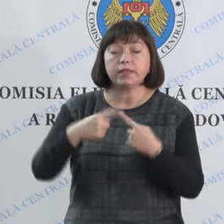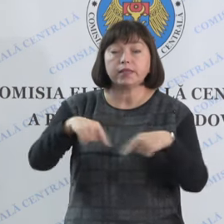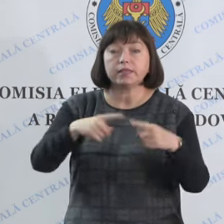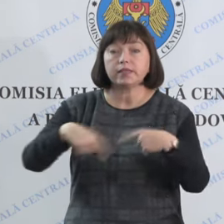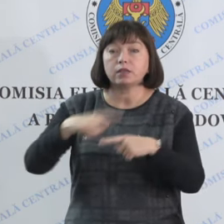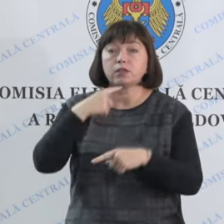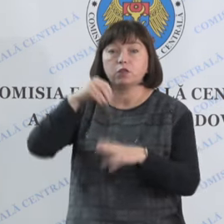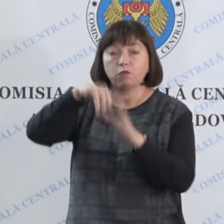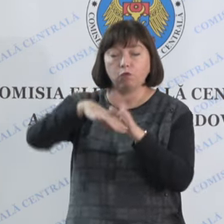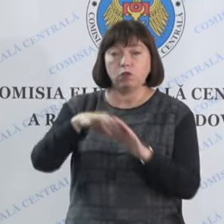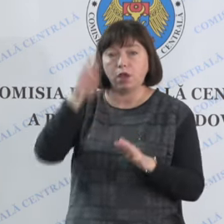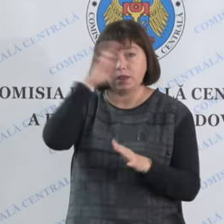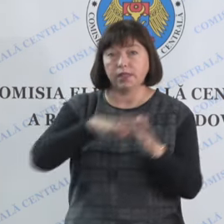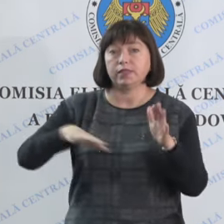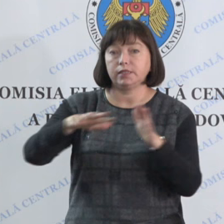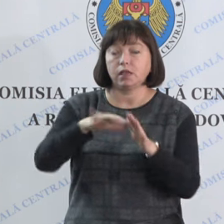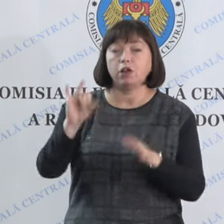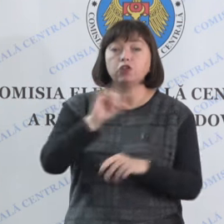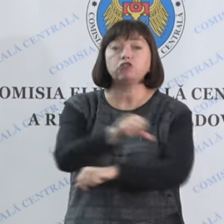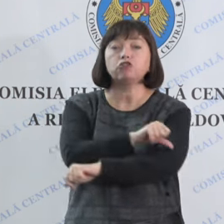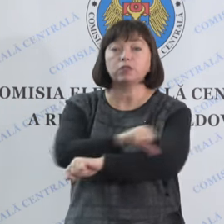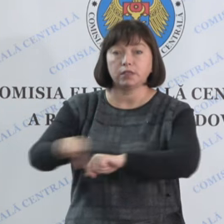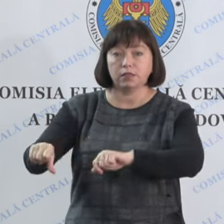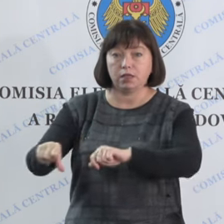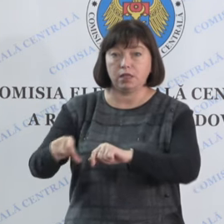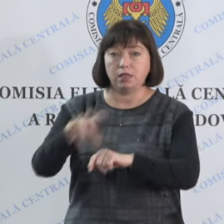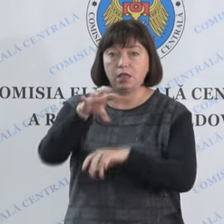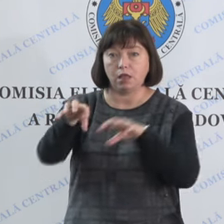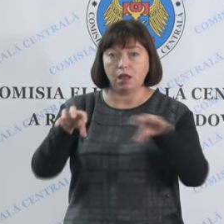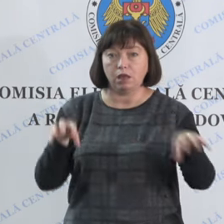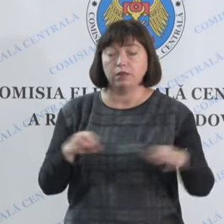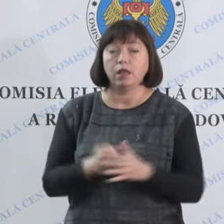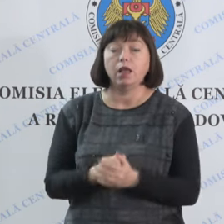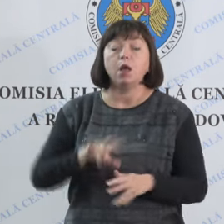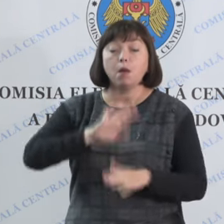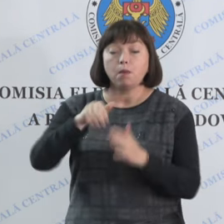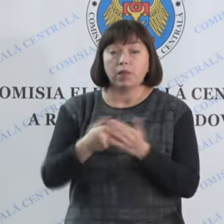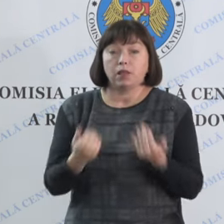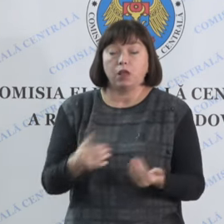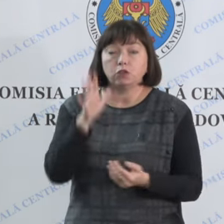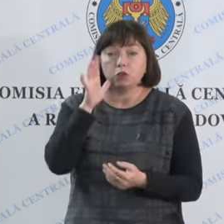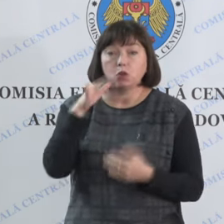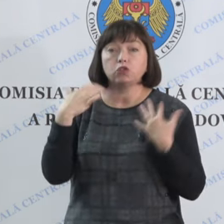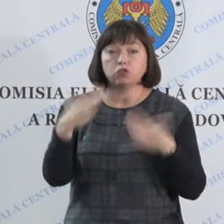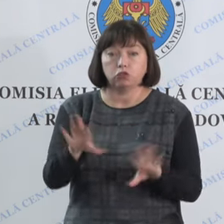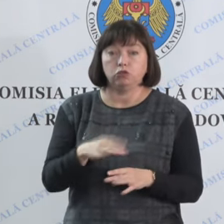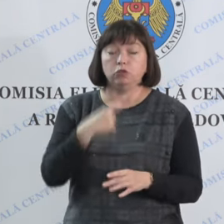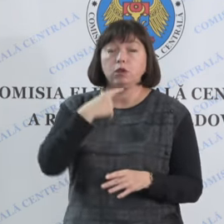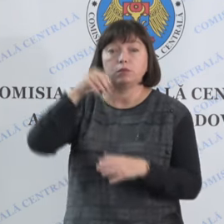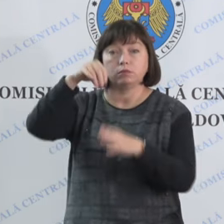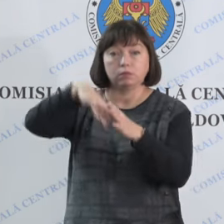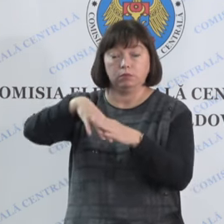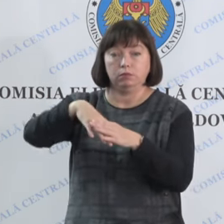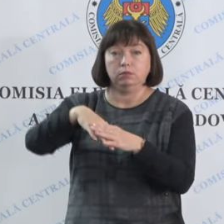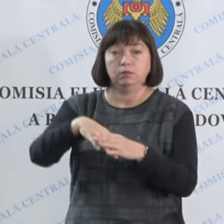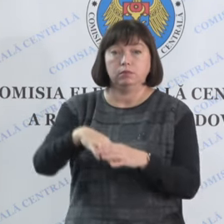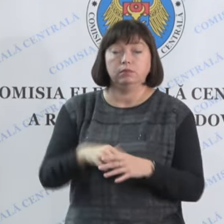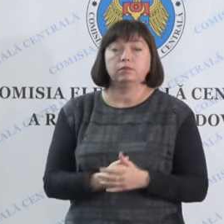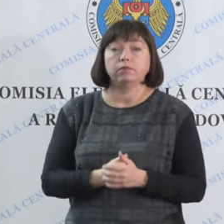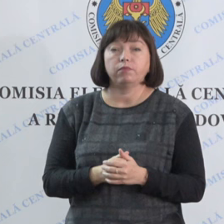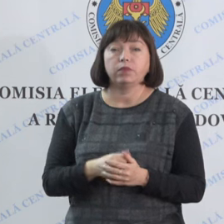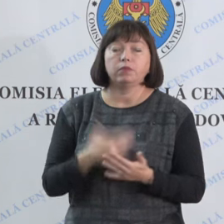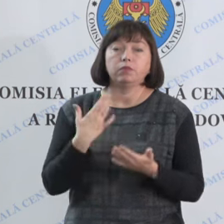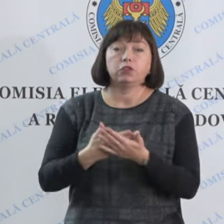de votare din țară și din străinătate. Până la această oră și-au exprimat dreptul la